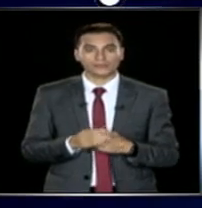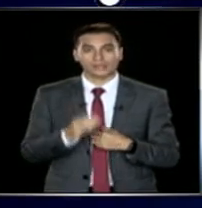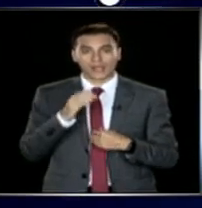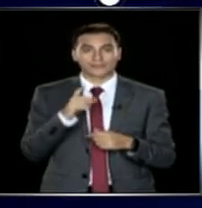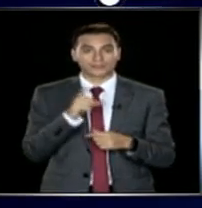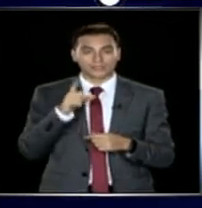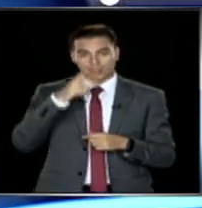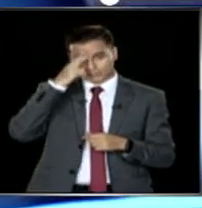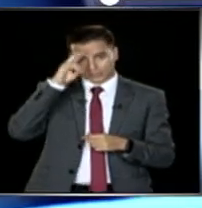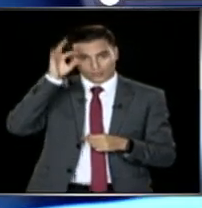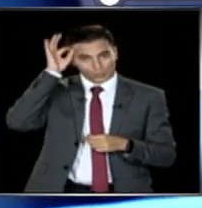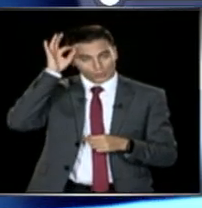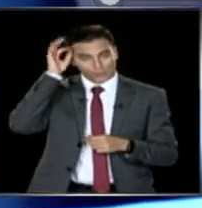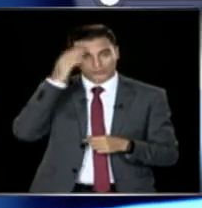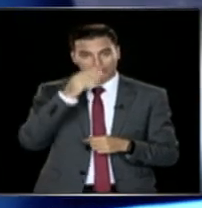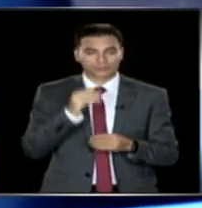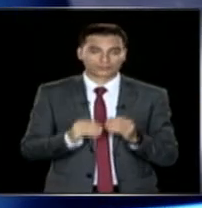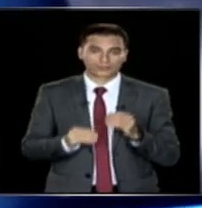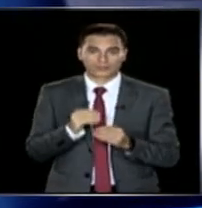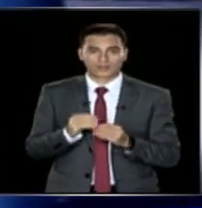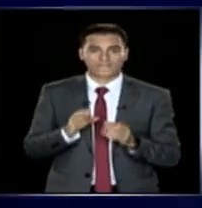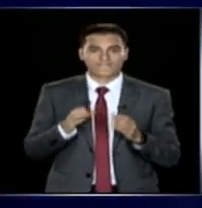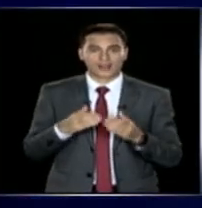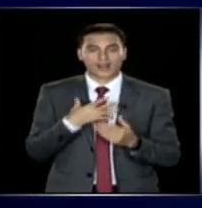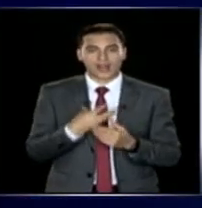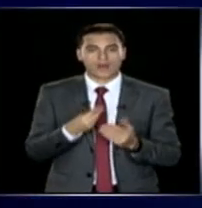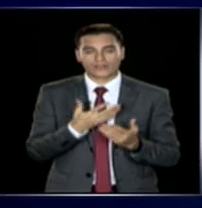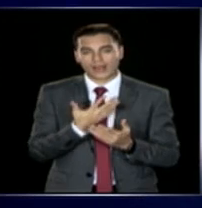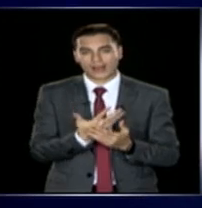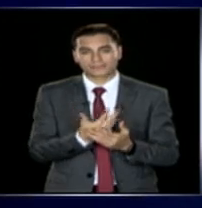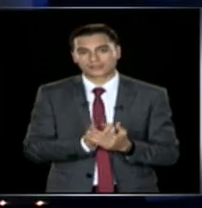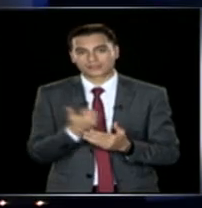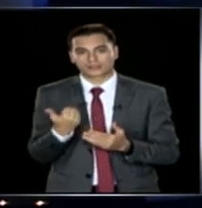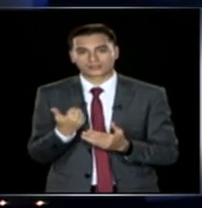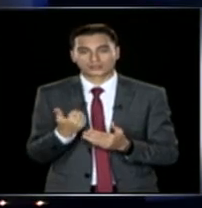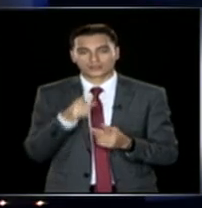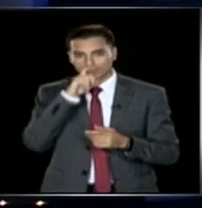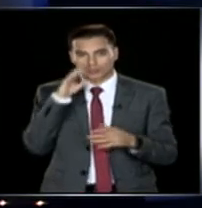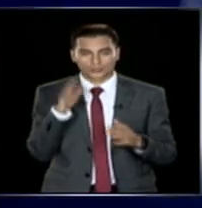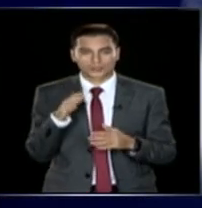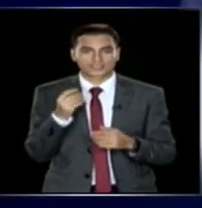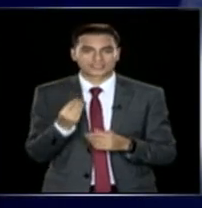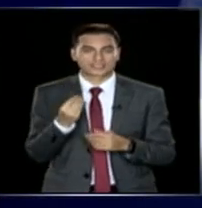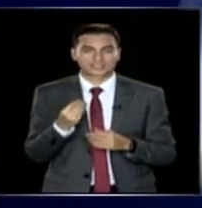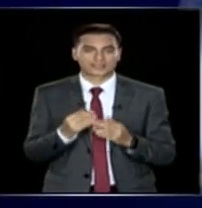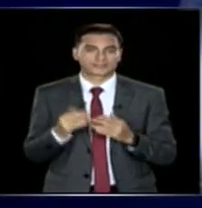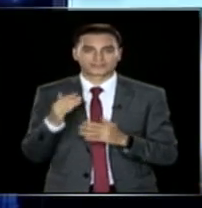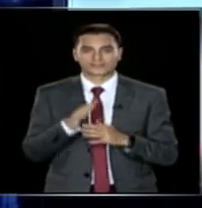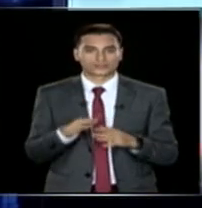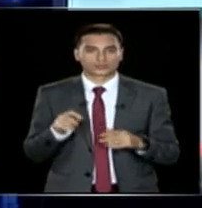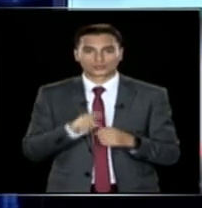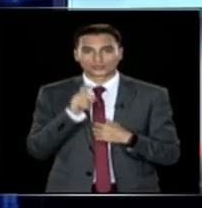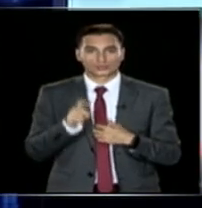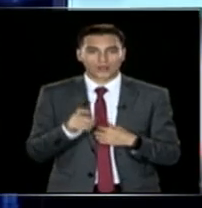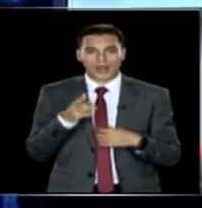الإجابة الصحيحة هي تونس. هاردك. الأوفياء 5. الصقور لسه ما فيش نقط. وفي